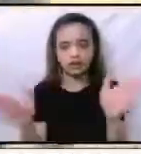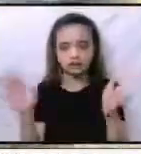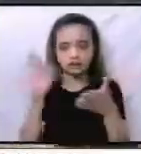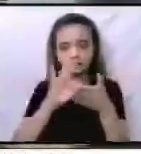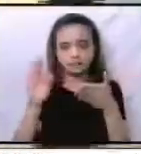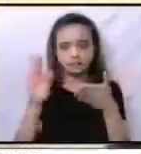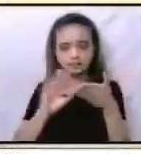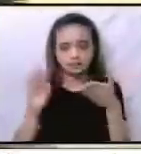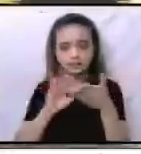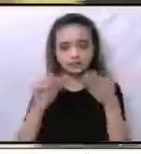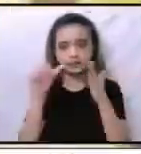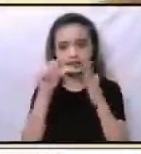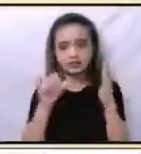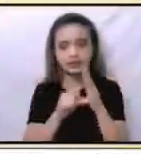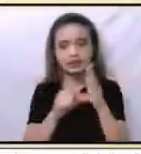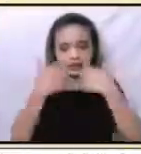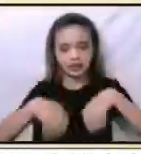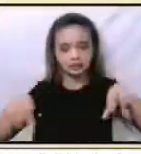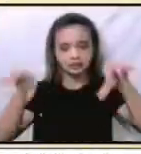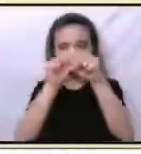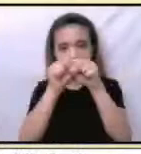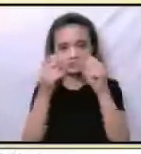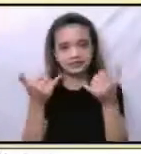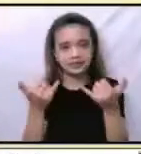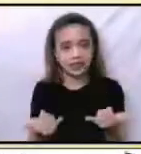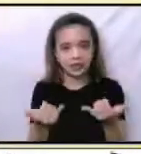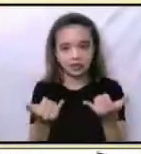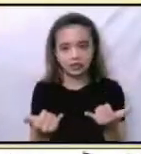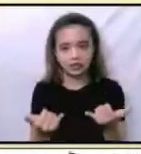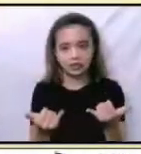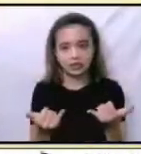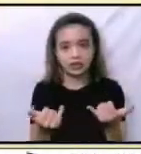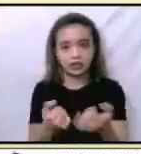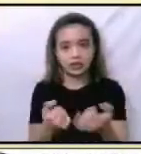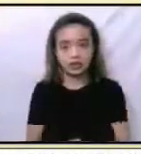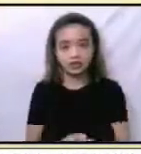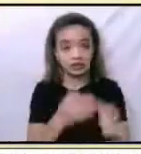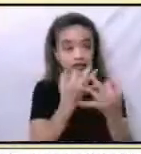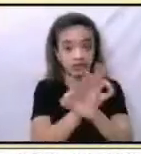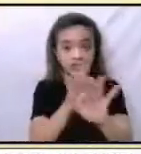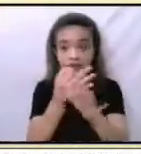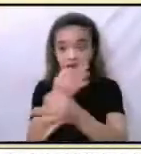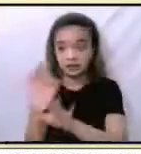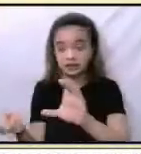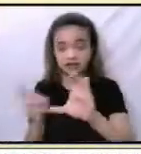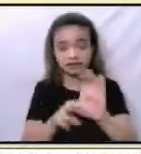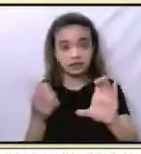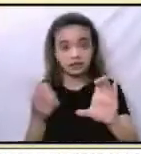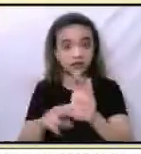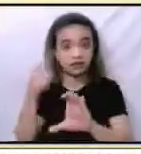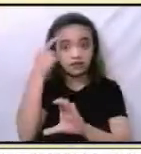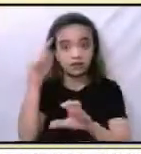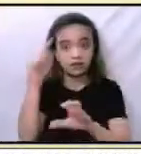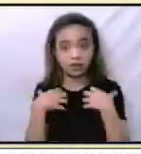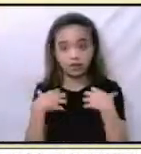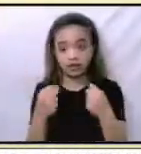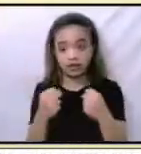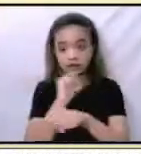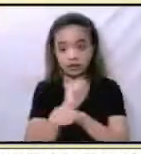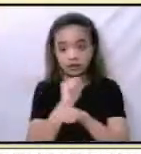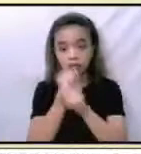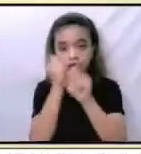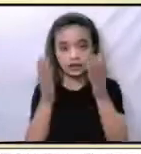nagtapos ngayong araw kung saan yung mga libreng sakay po para sa mga healthcare workers at authorized persons outside